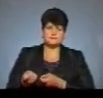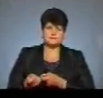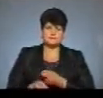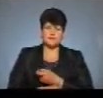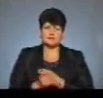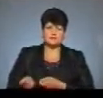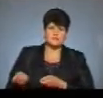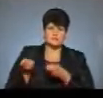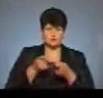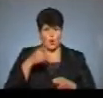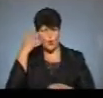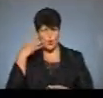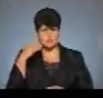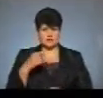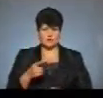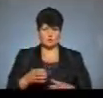Тернопільського Коша.